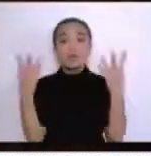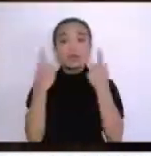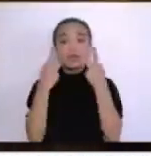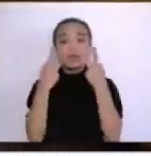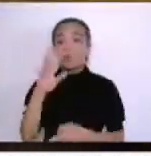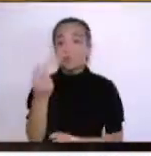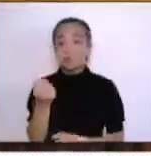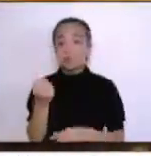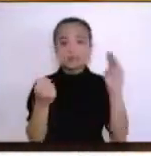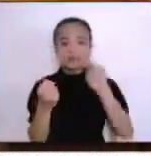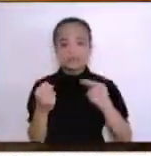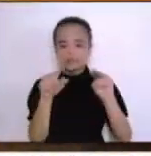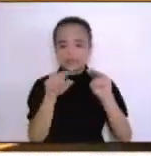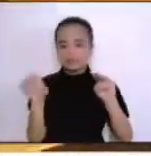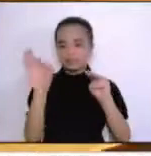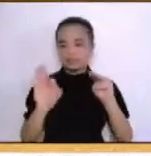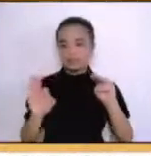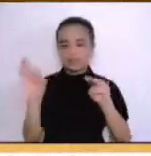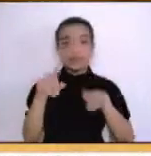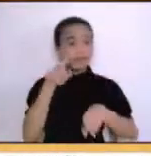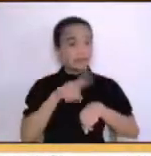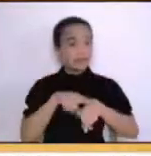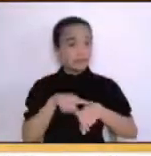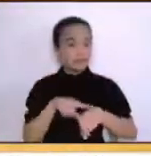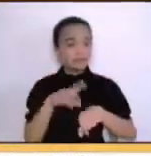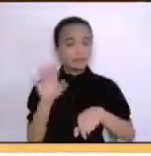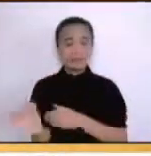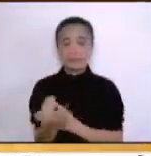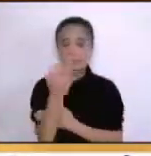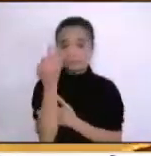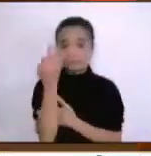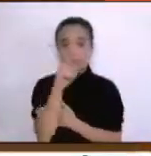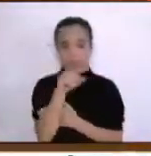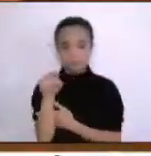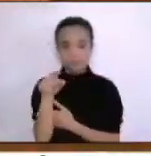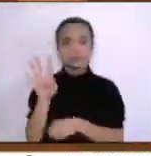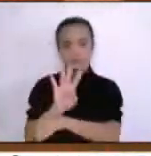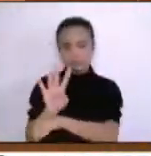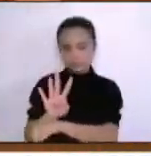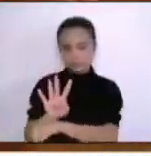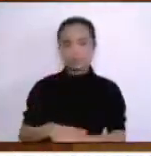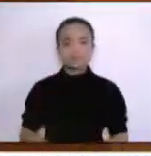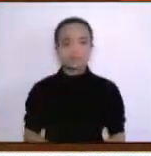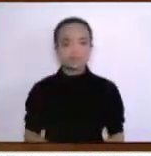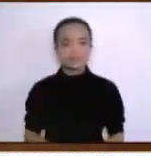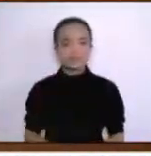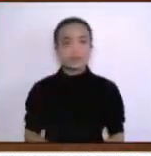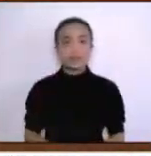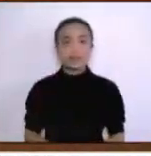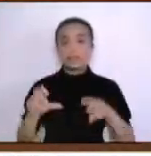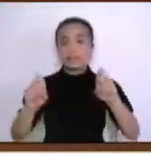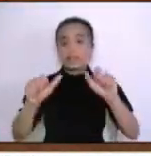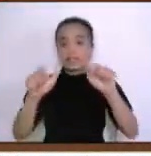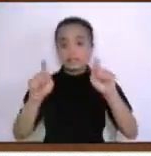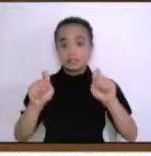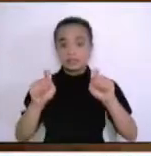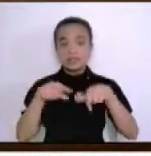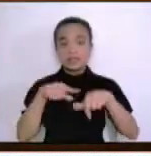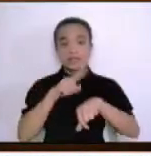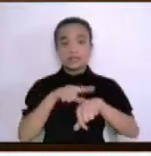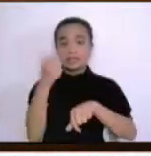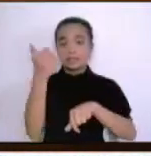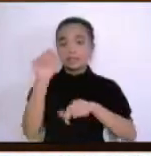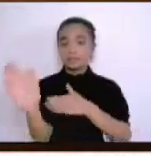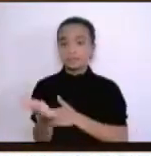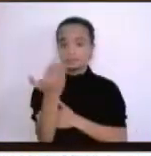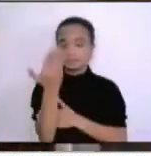hanggang Biyernes, mula alas 9 ng umaga hanggang alas 4 ng hapon. At tuwing Sabado, mula naman alas 10 ng umaga hanggang